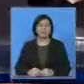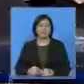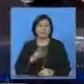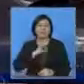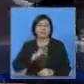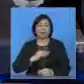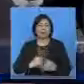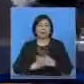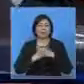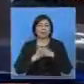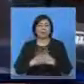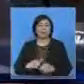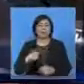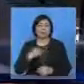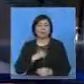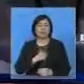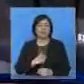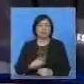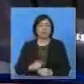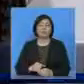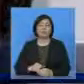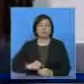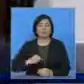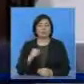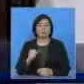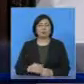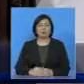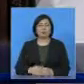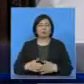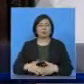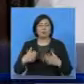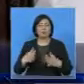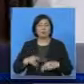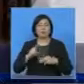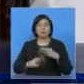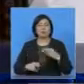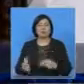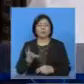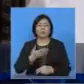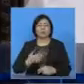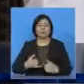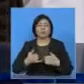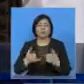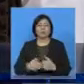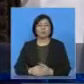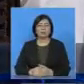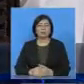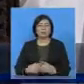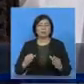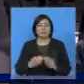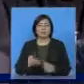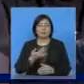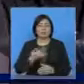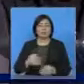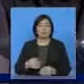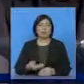Пользовался авторитетом среди своих одноклубников. Очень большая потеря для всех нас, для федерации, для меня.